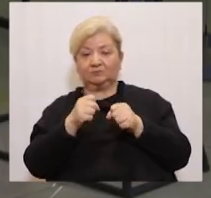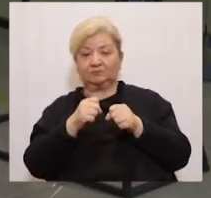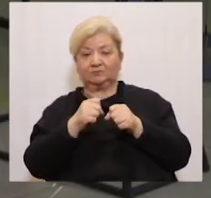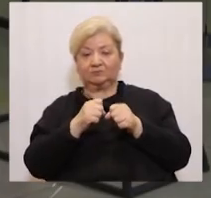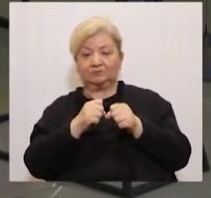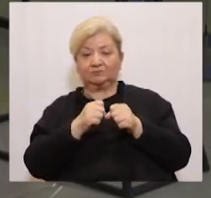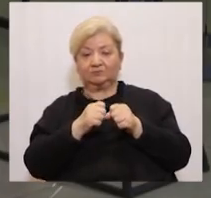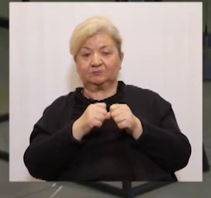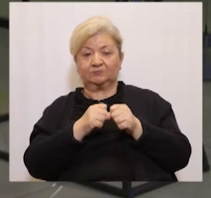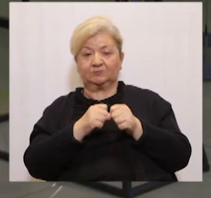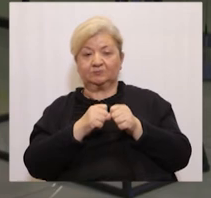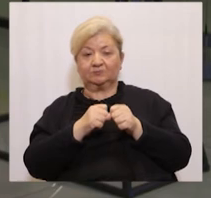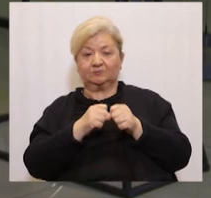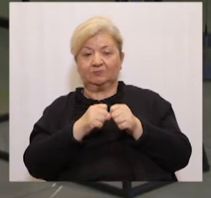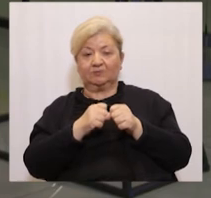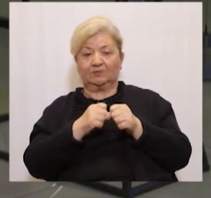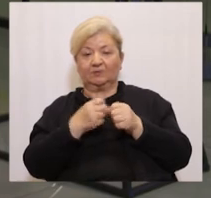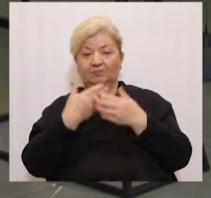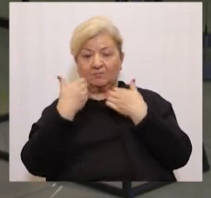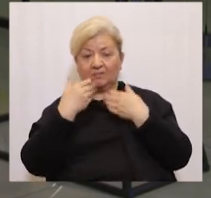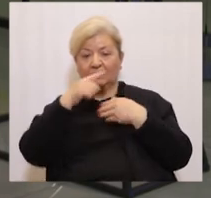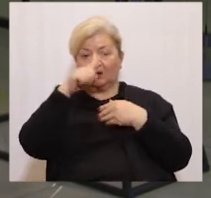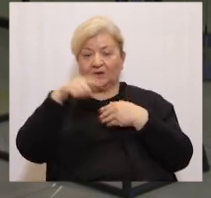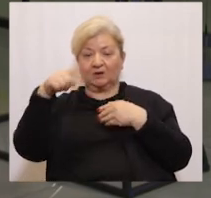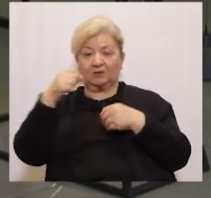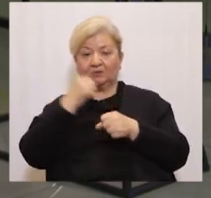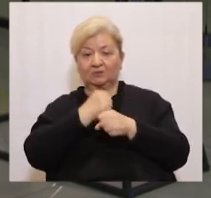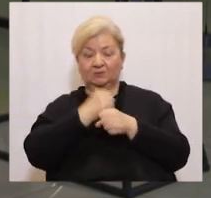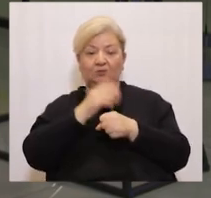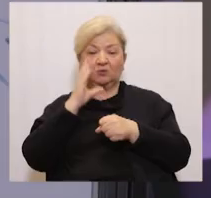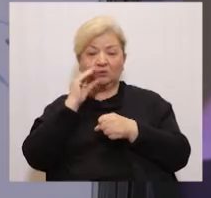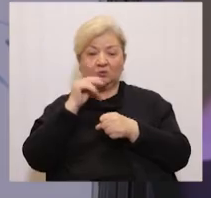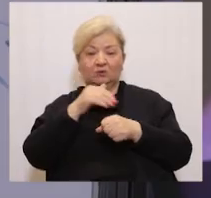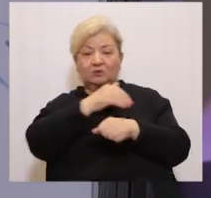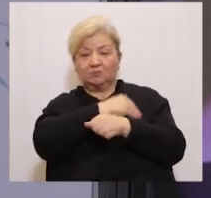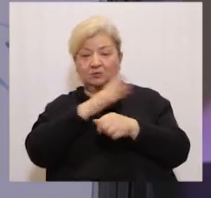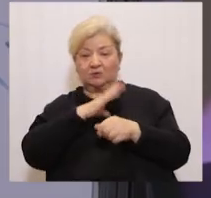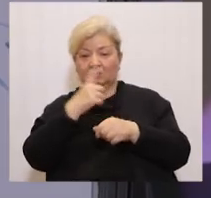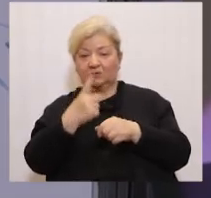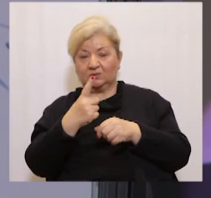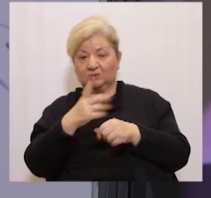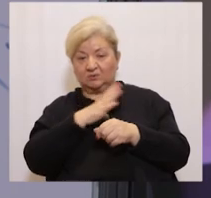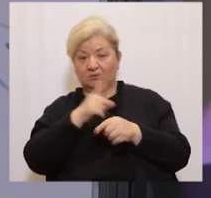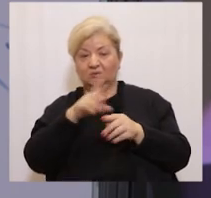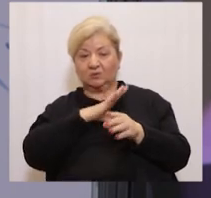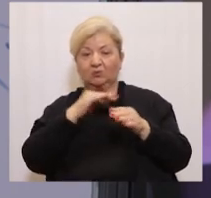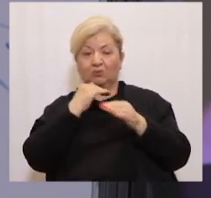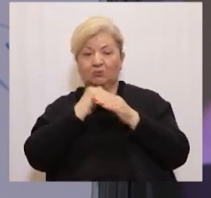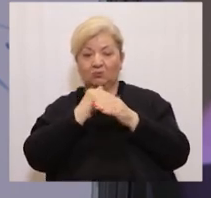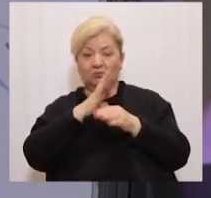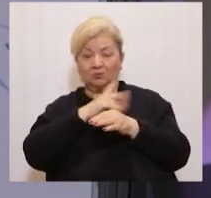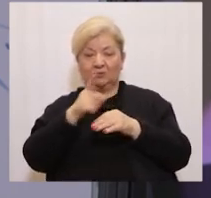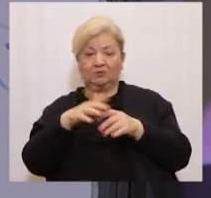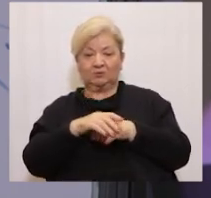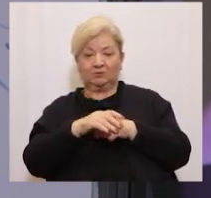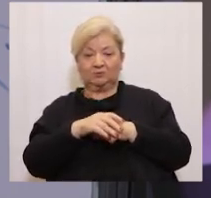მარტივი, ასე ვთქვათ, გრაფიკი ავაგოთ, რომ როდესაც ტემპერატურა იყო T1, მას შეესაბამებოდა გარკვეული მოცულობა